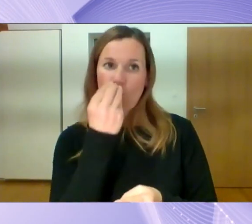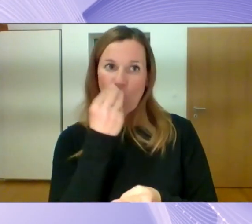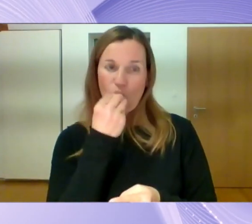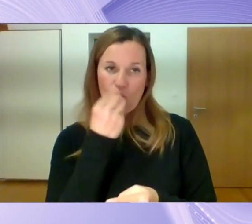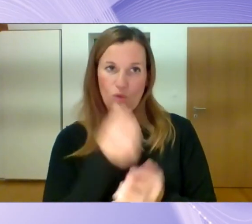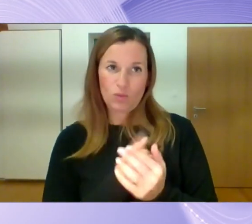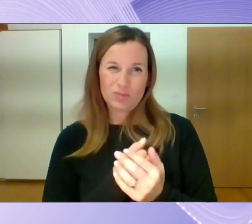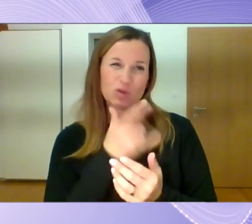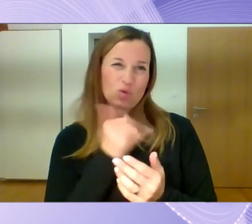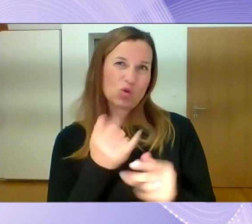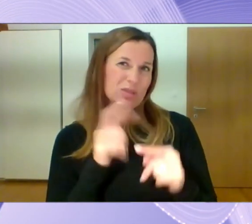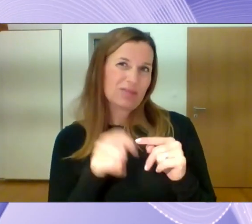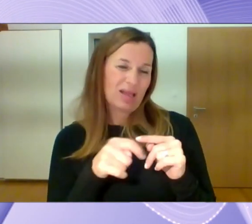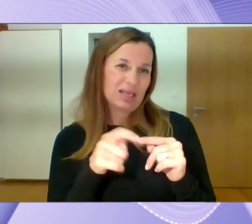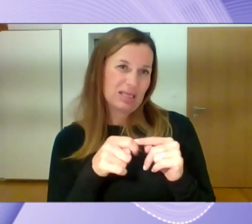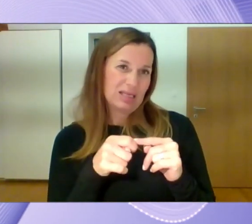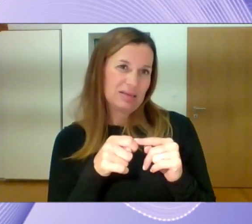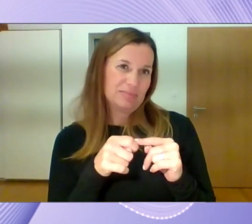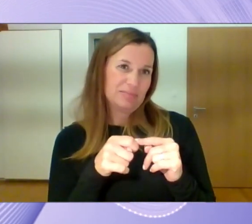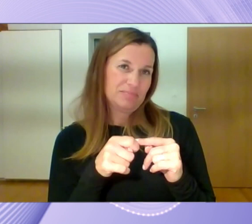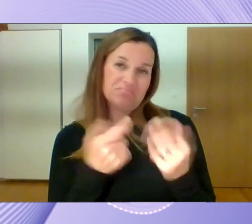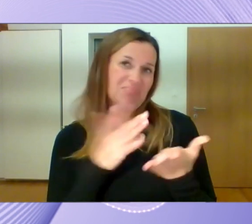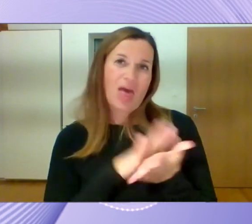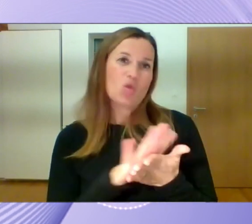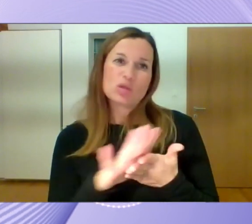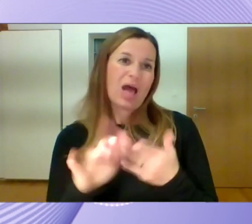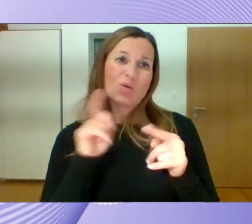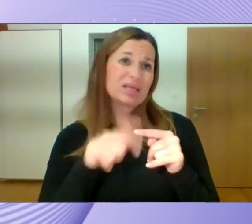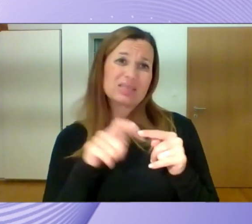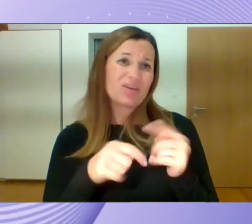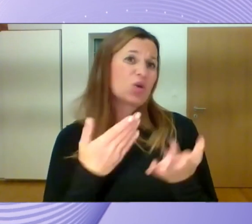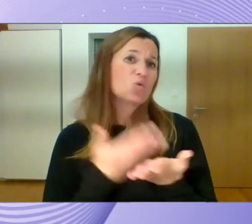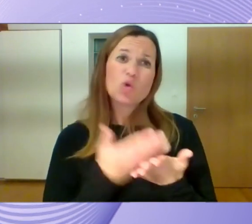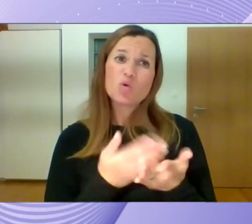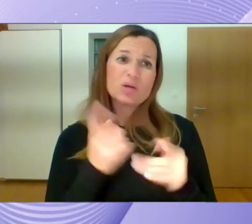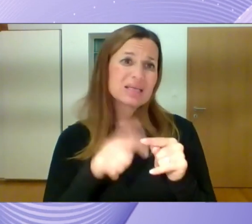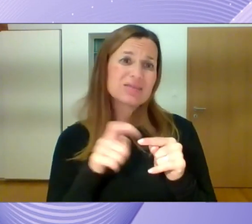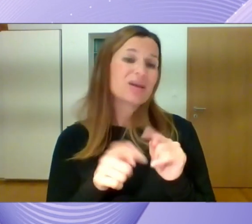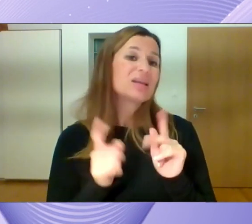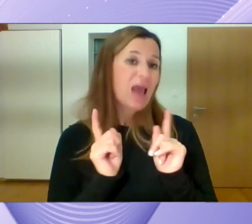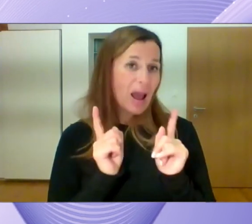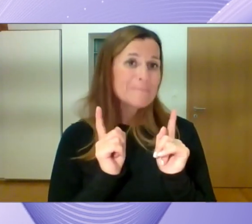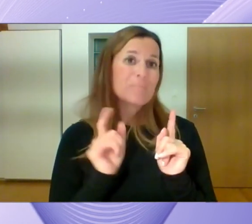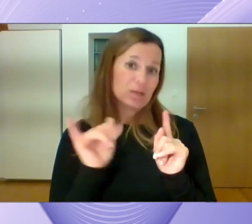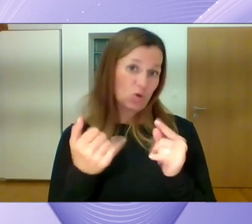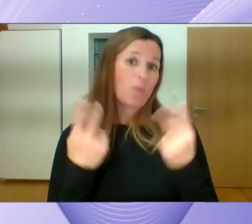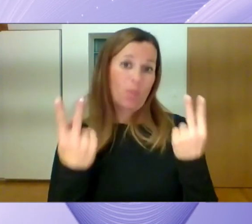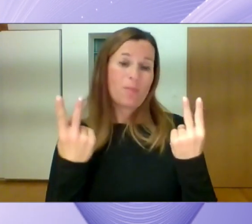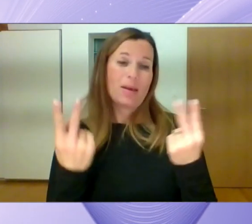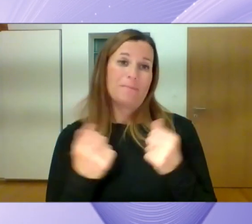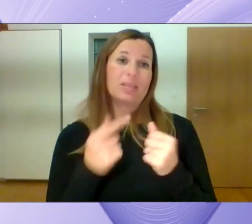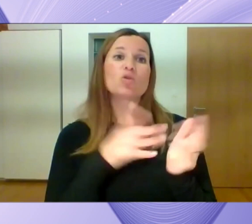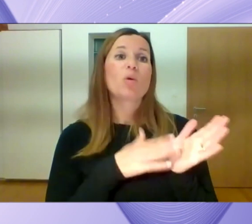take stvari, ki jih naštevam, nekatere dosti enostavne pa osnovne, ampak so pa pomembne. Se pravi,